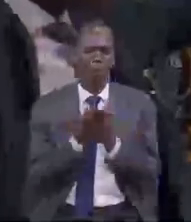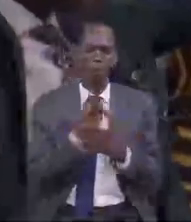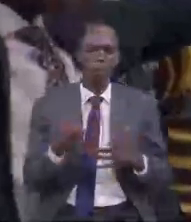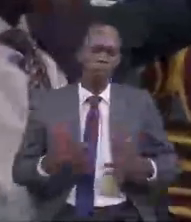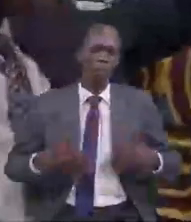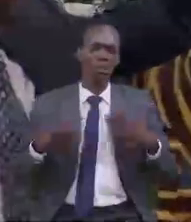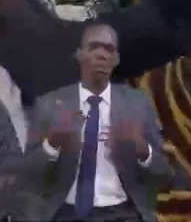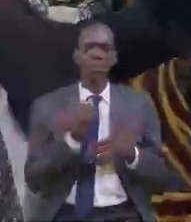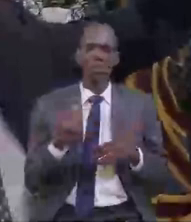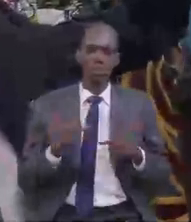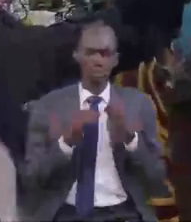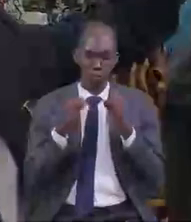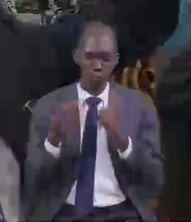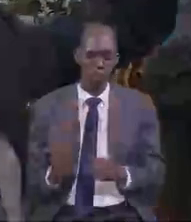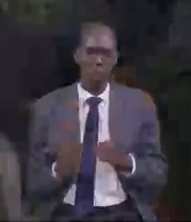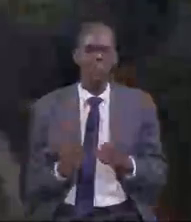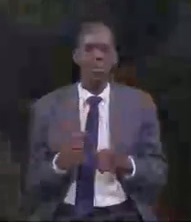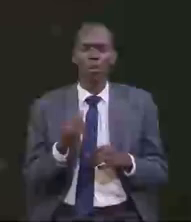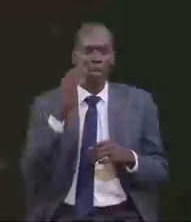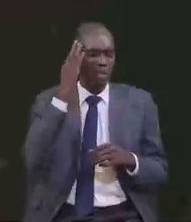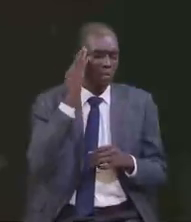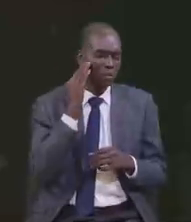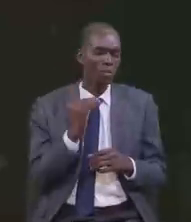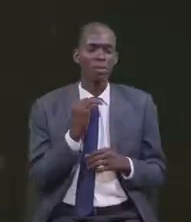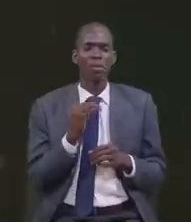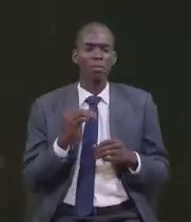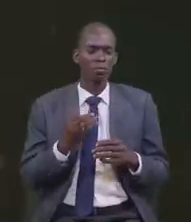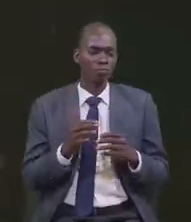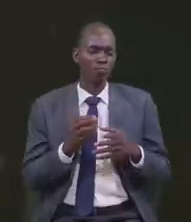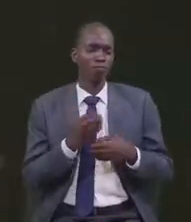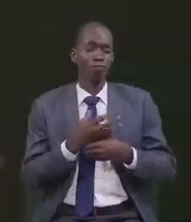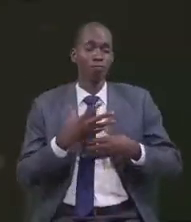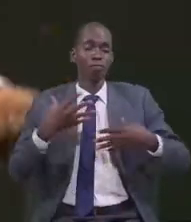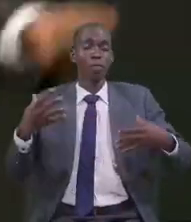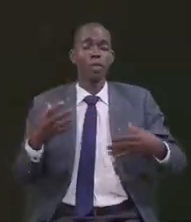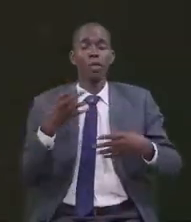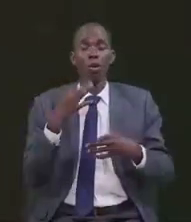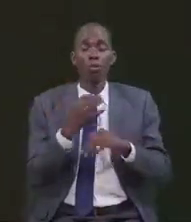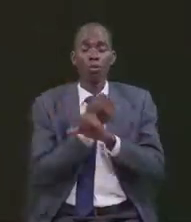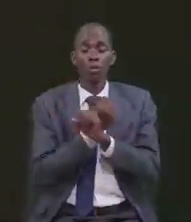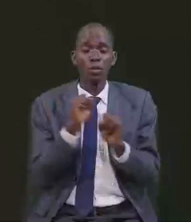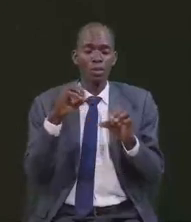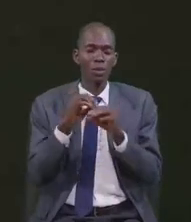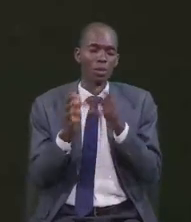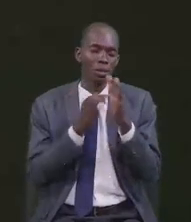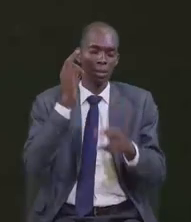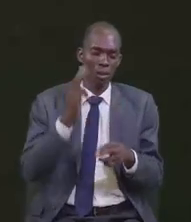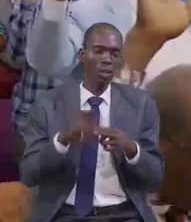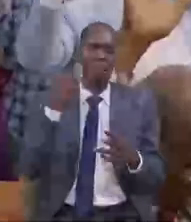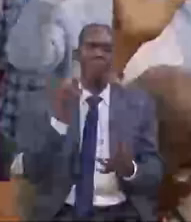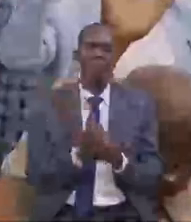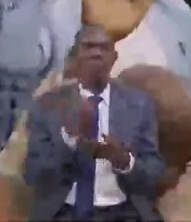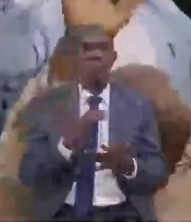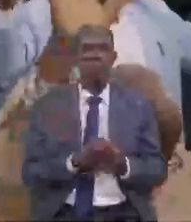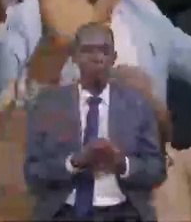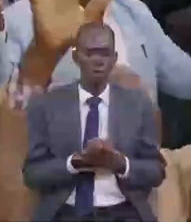Bible. Une expérience vibrante du salut au nom de